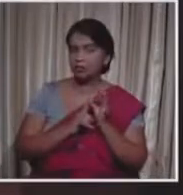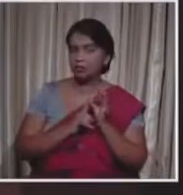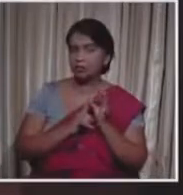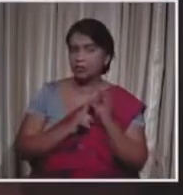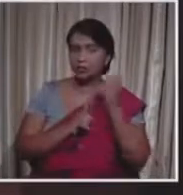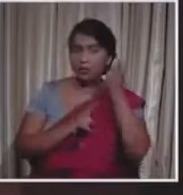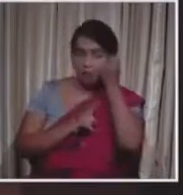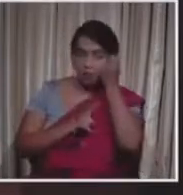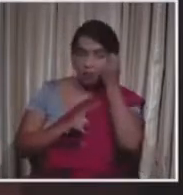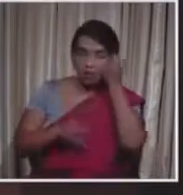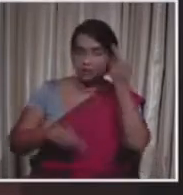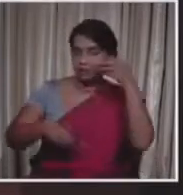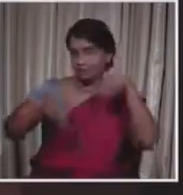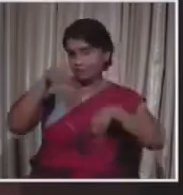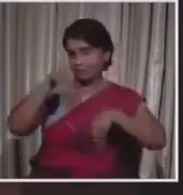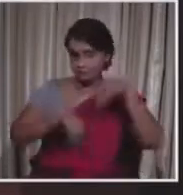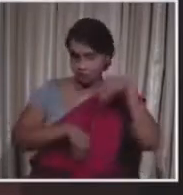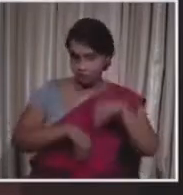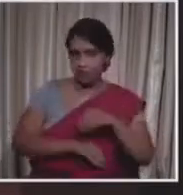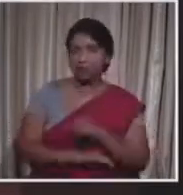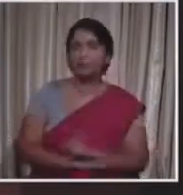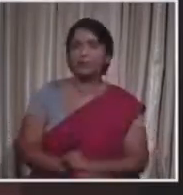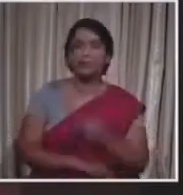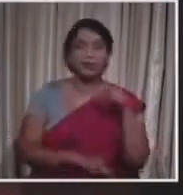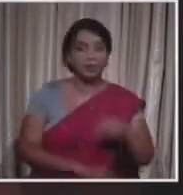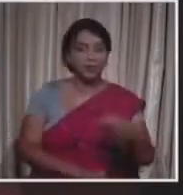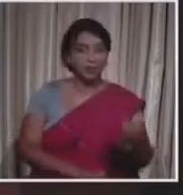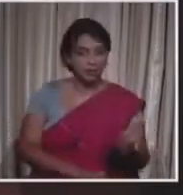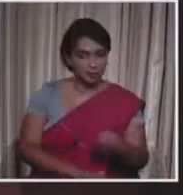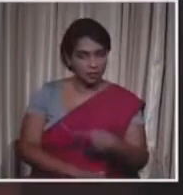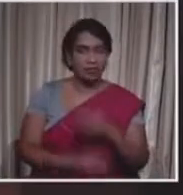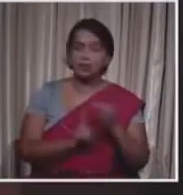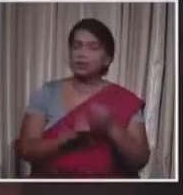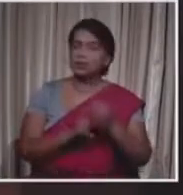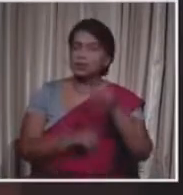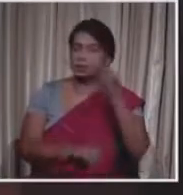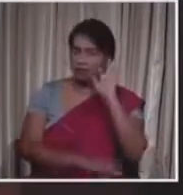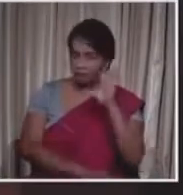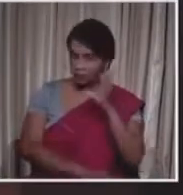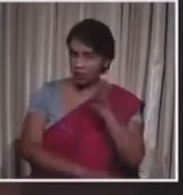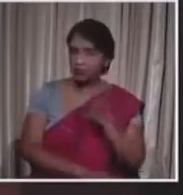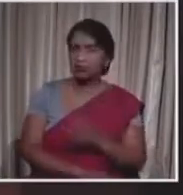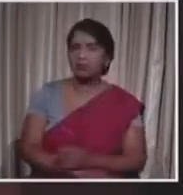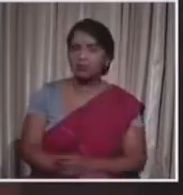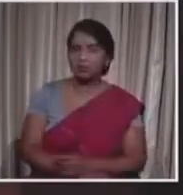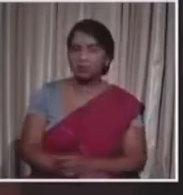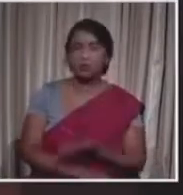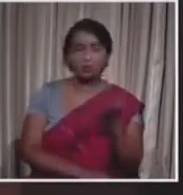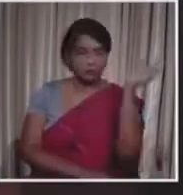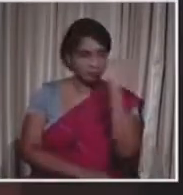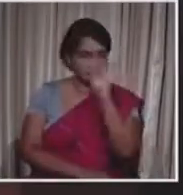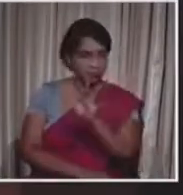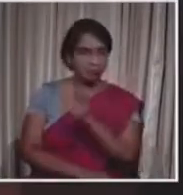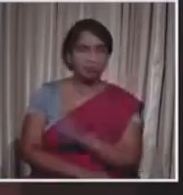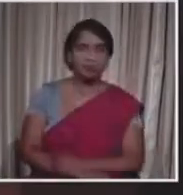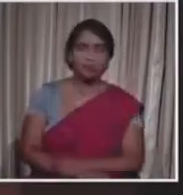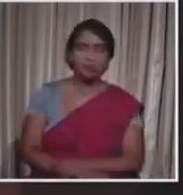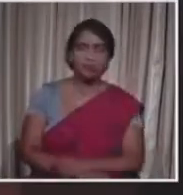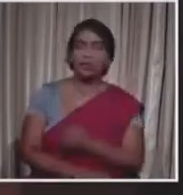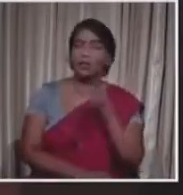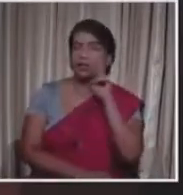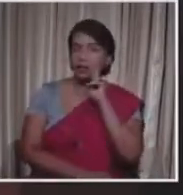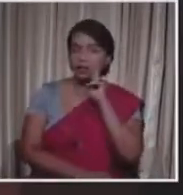మత విమసుమకిన్ అద దిన జనాధిపతి దూరేట పత్వు